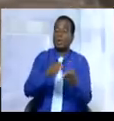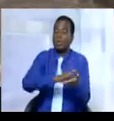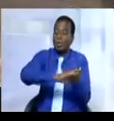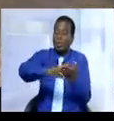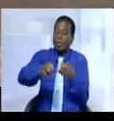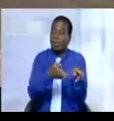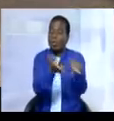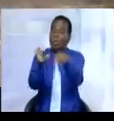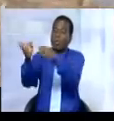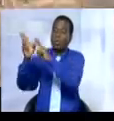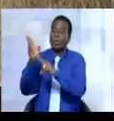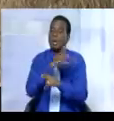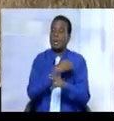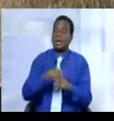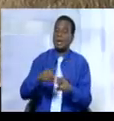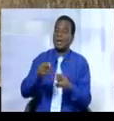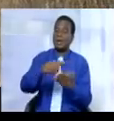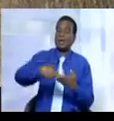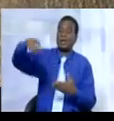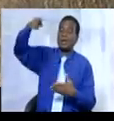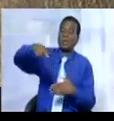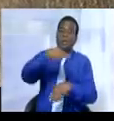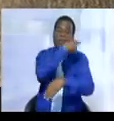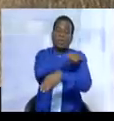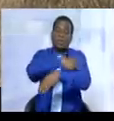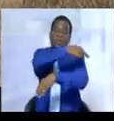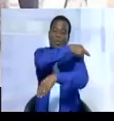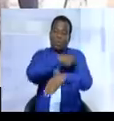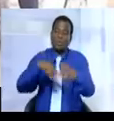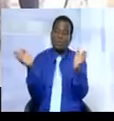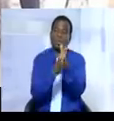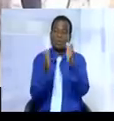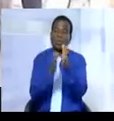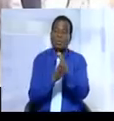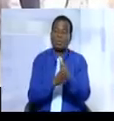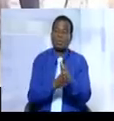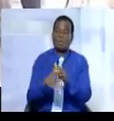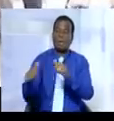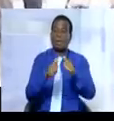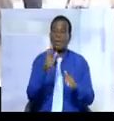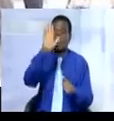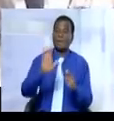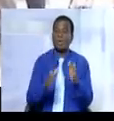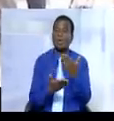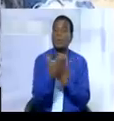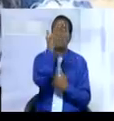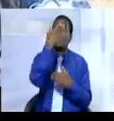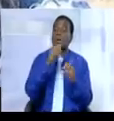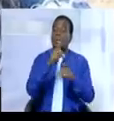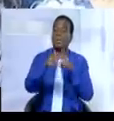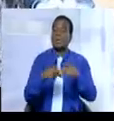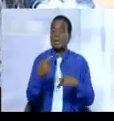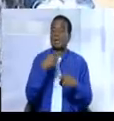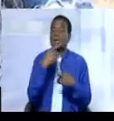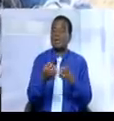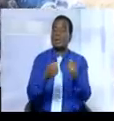reprofilage des routes, ainsi qu'à la réhabilitation des dispensaires et d'écoles. Action saluée par les populations qui ne manquent pas